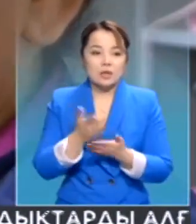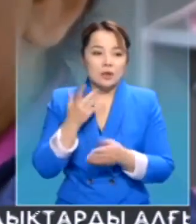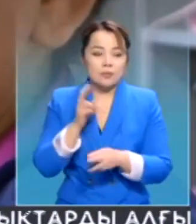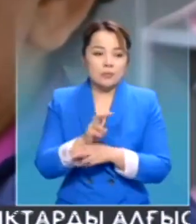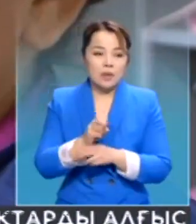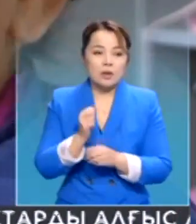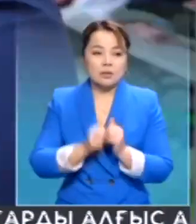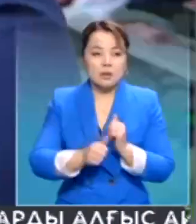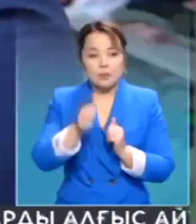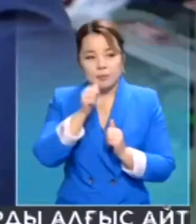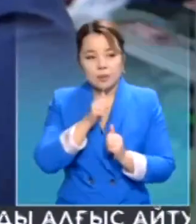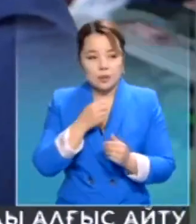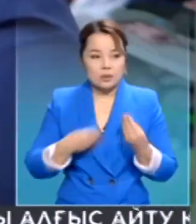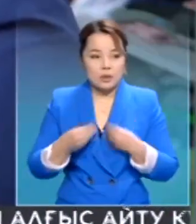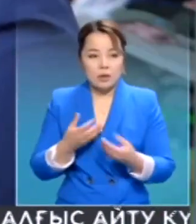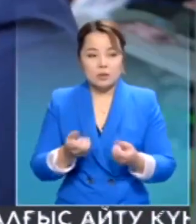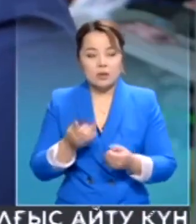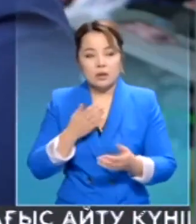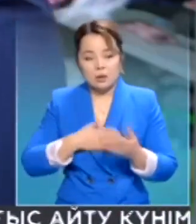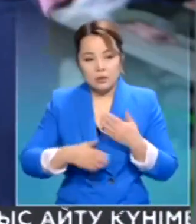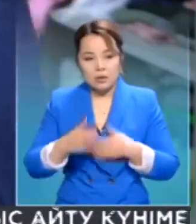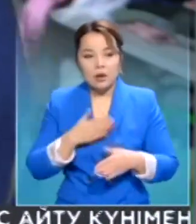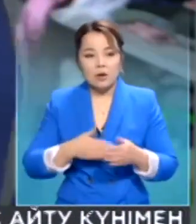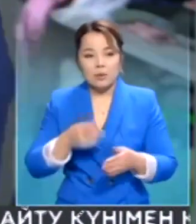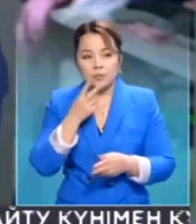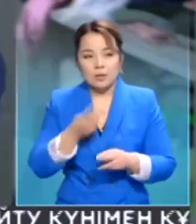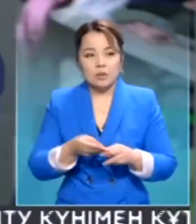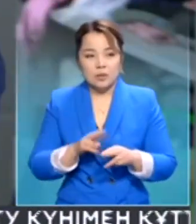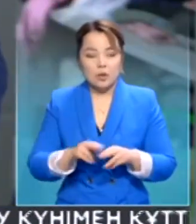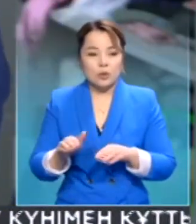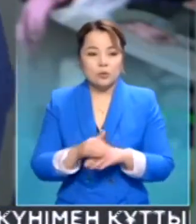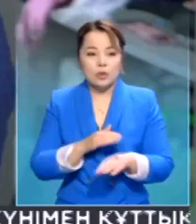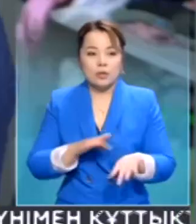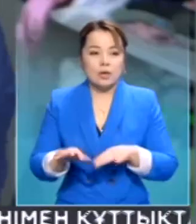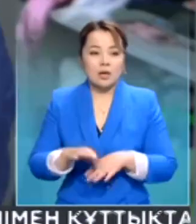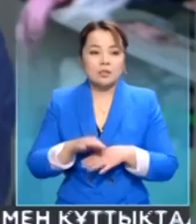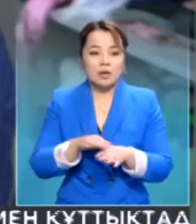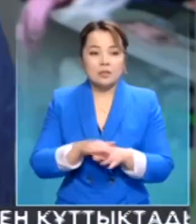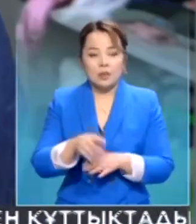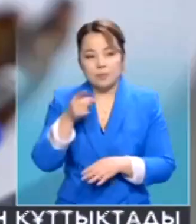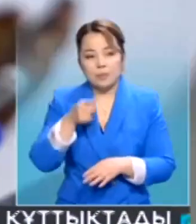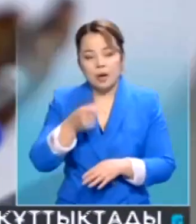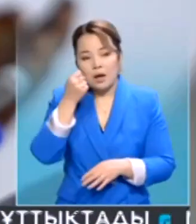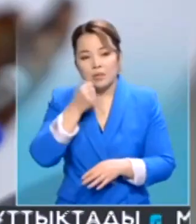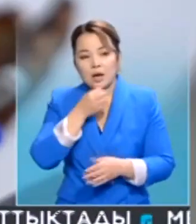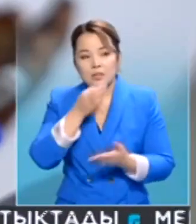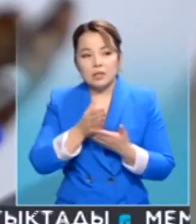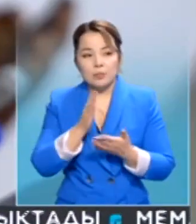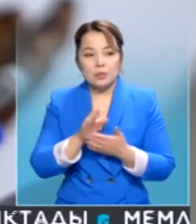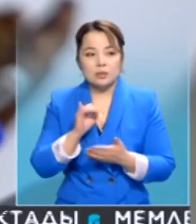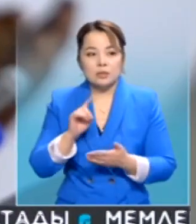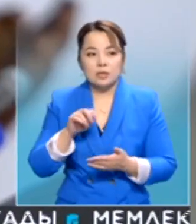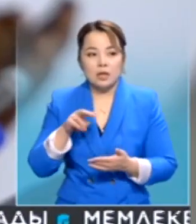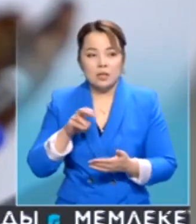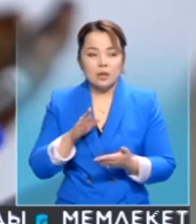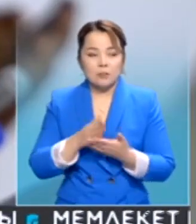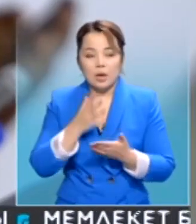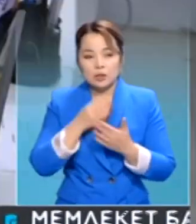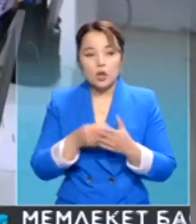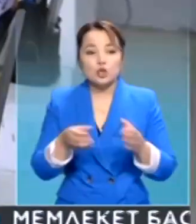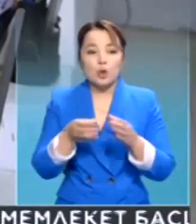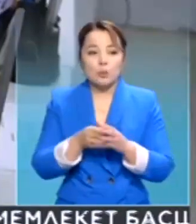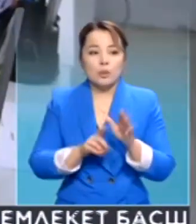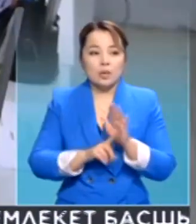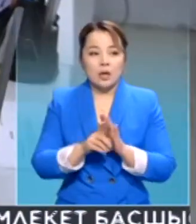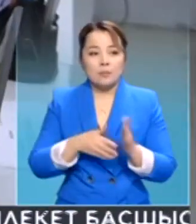ай сайын келіп тұрамын. Рызамын осы ізгілік ұжымына. Мың алғыс айтам. Ізгілікте жарсайық деген бастама аясында